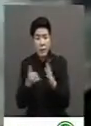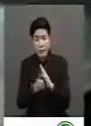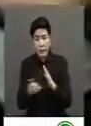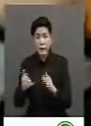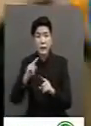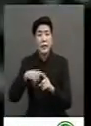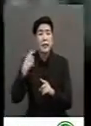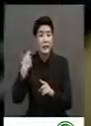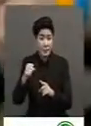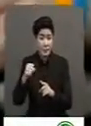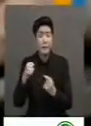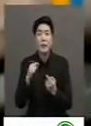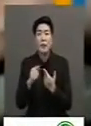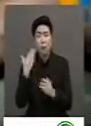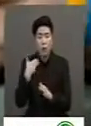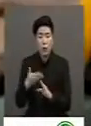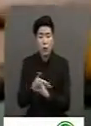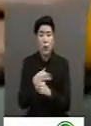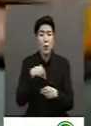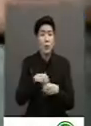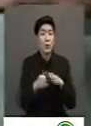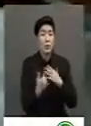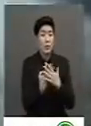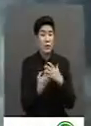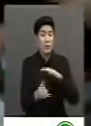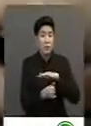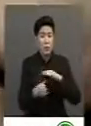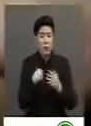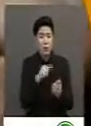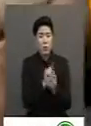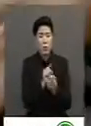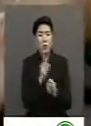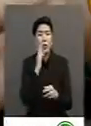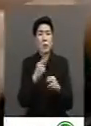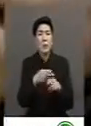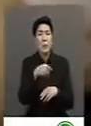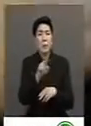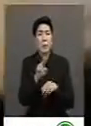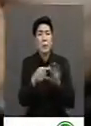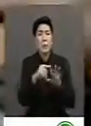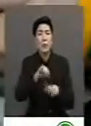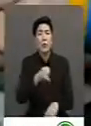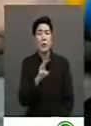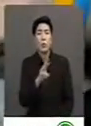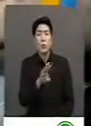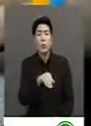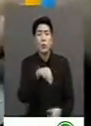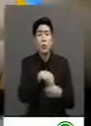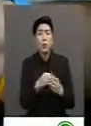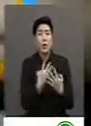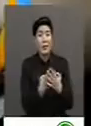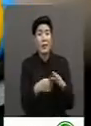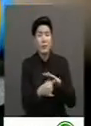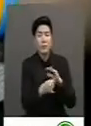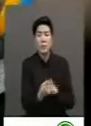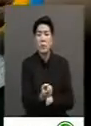ลาคมแต่ระหว่างที่รับโทษอยู่ปรากฏว่าไปรู้จักกับนายประจวบซึ่งเป็นผู้ต้องขังเหมือนกันในเรือนจำ